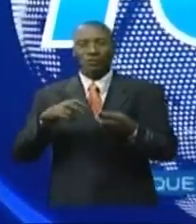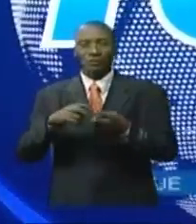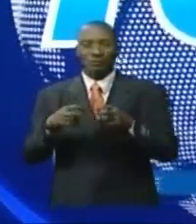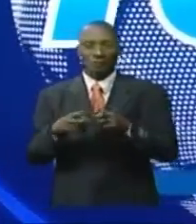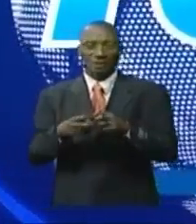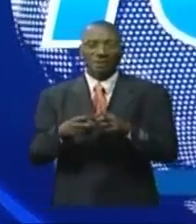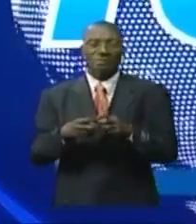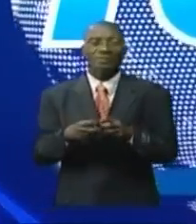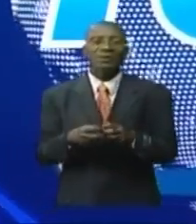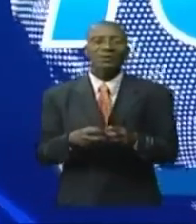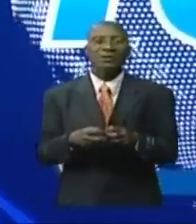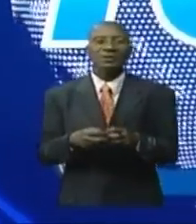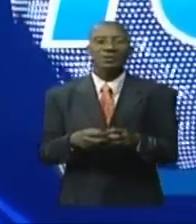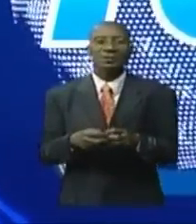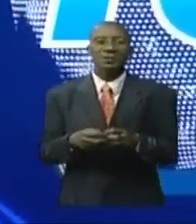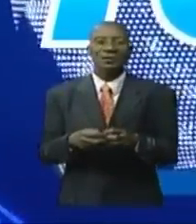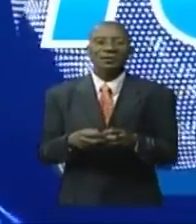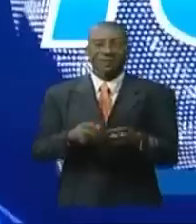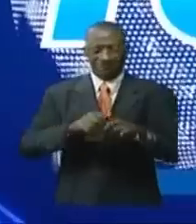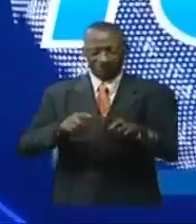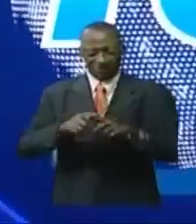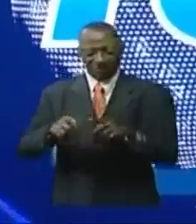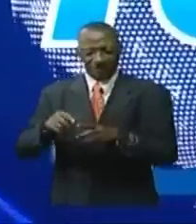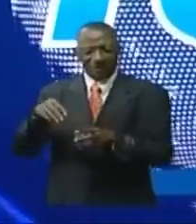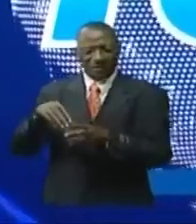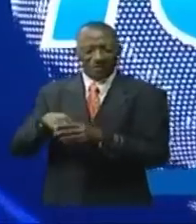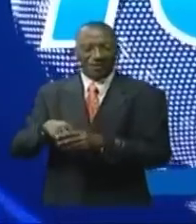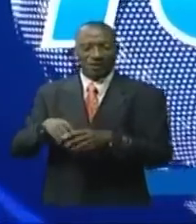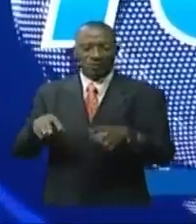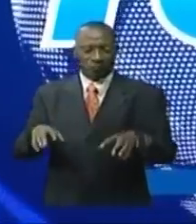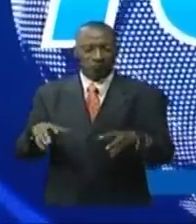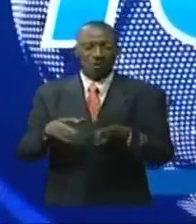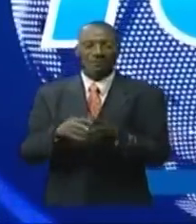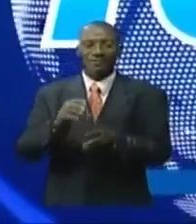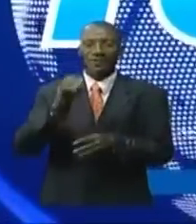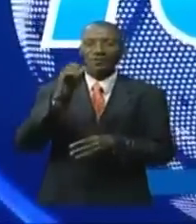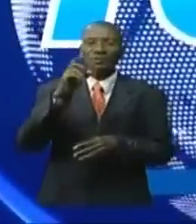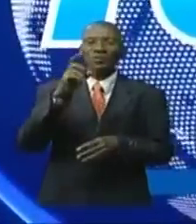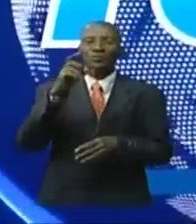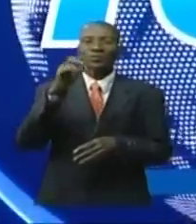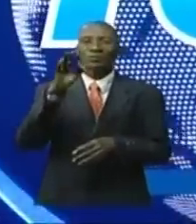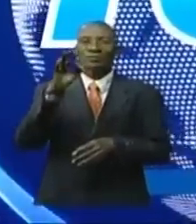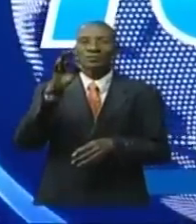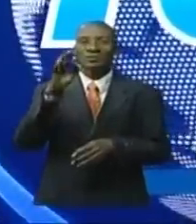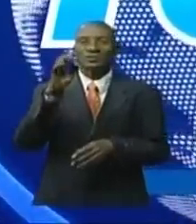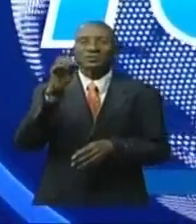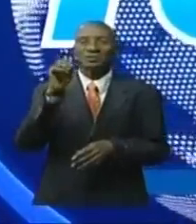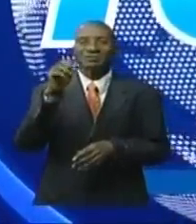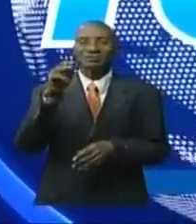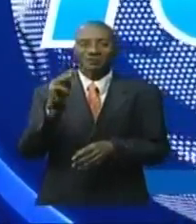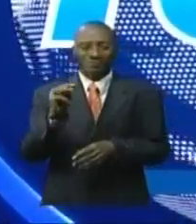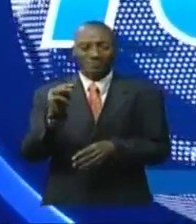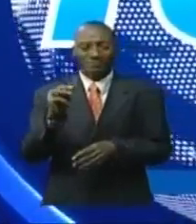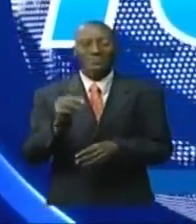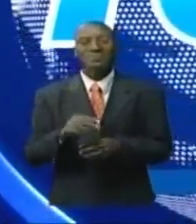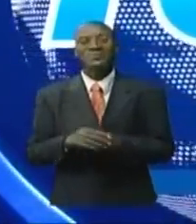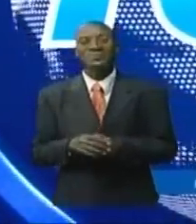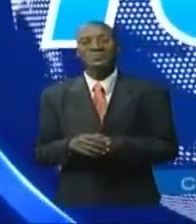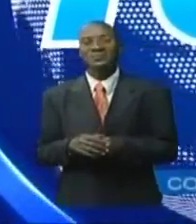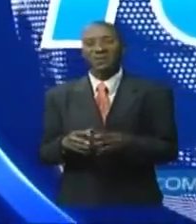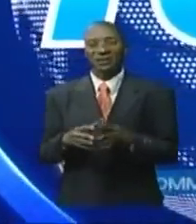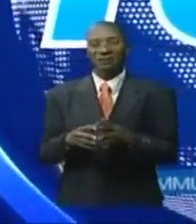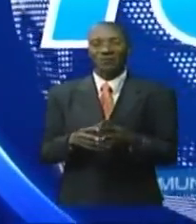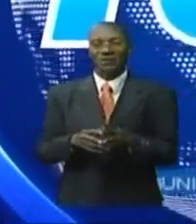sexuelle complète en République démocratique du Congo. Oxfam, dans le cadre du programme Pouvoir choisir, financé par le gouvernement